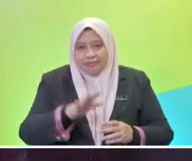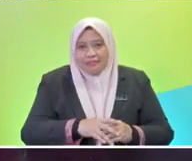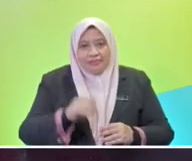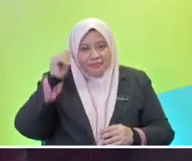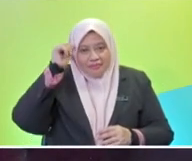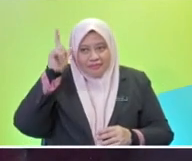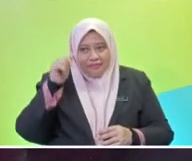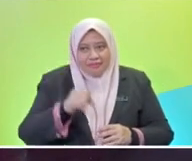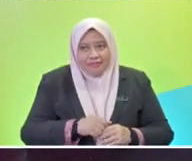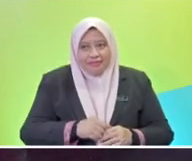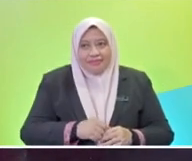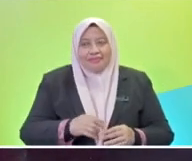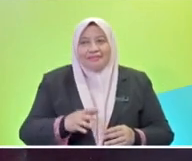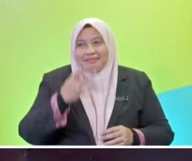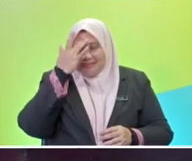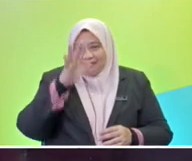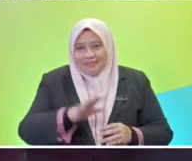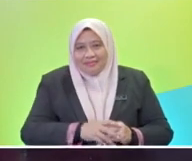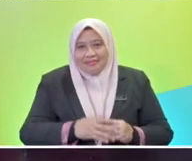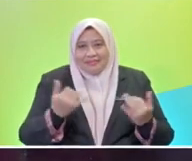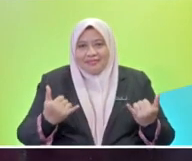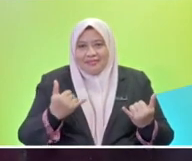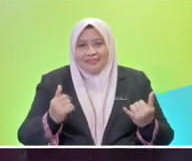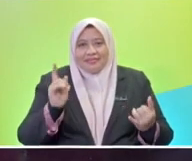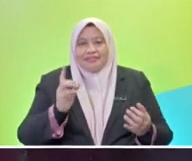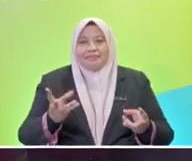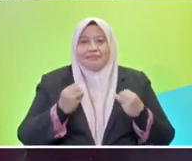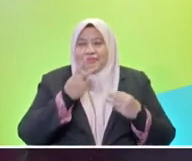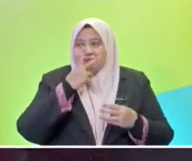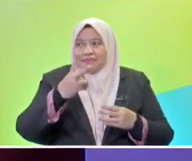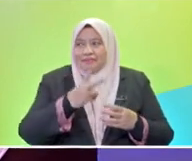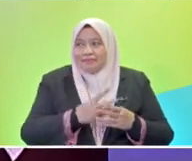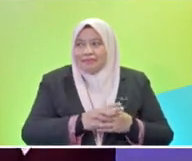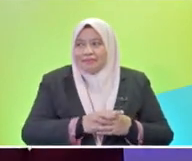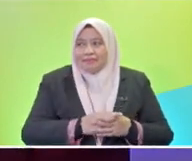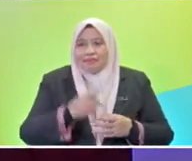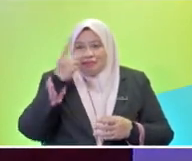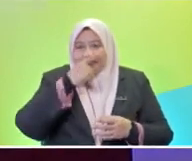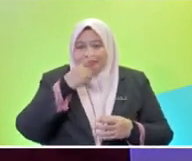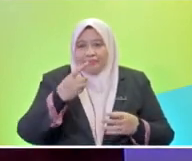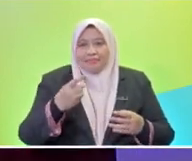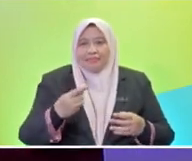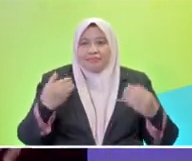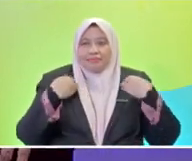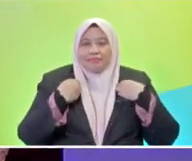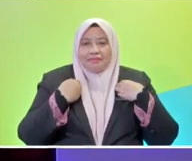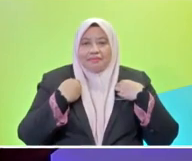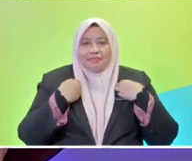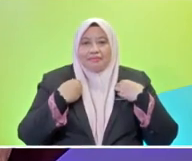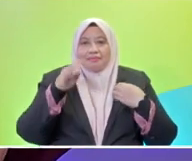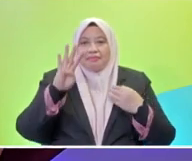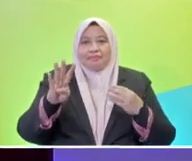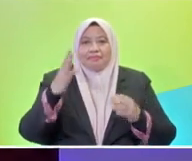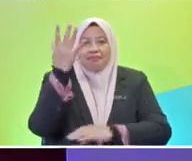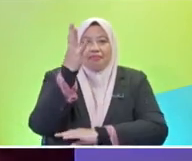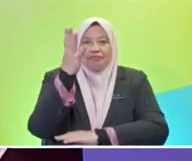bagi tepukan untuk Akmal. Sekarang kita nak tengok. Akmal, kita tengok depan awak tu. Ada 4